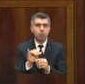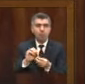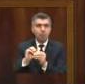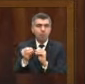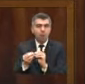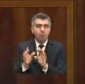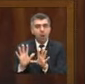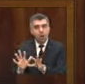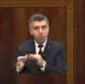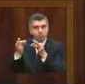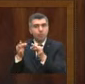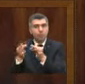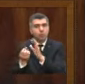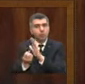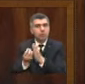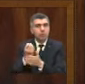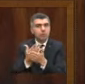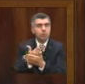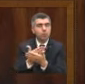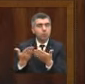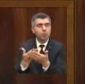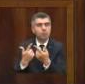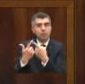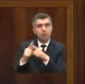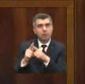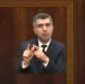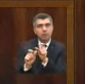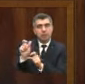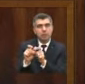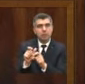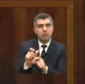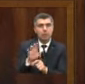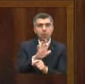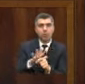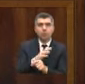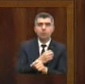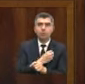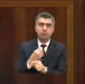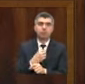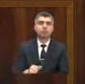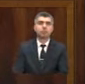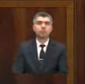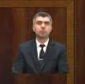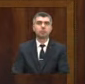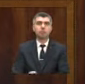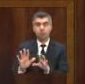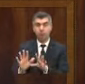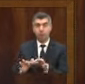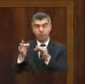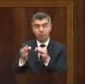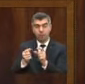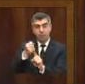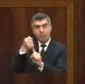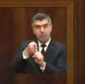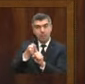وتقديم مقترحات عملية تستجيب لمتطلبات واحتياجات الصحة الوطنية. وتجدر الإشارة إلى أن خلاصة عمل هذه